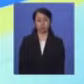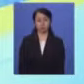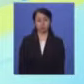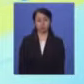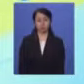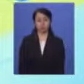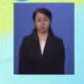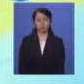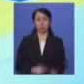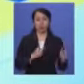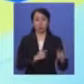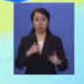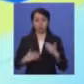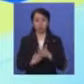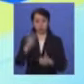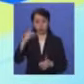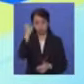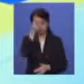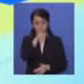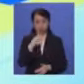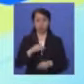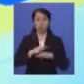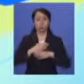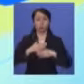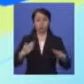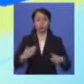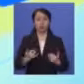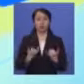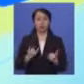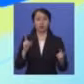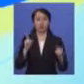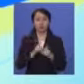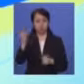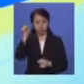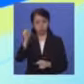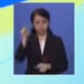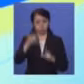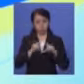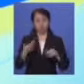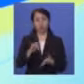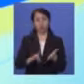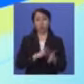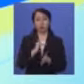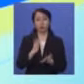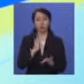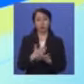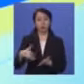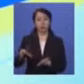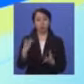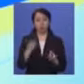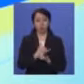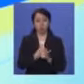И к другим темам. Подготовка к новому учебному году идет полным ходом. Для встречи учеников школы нашего города создают